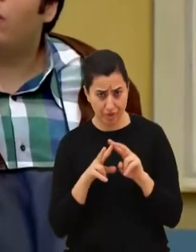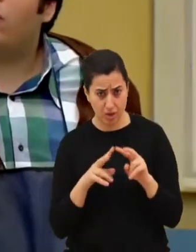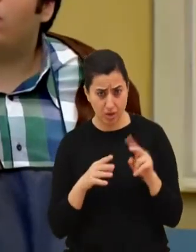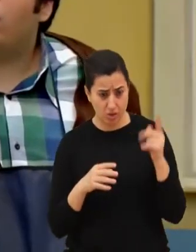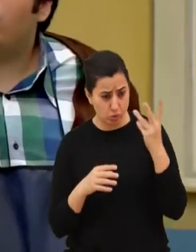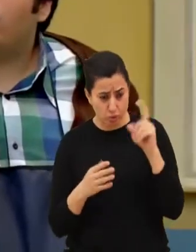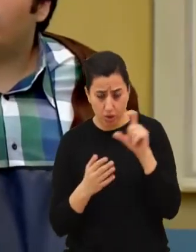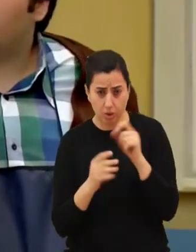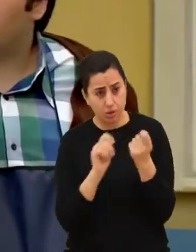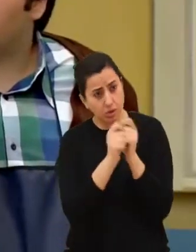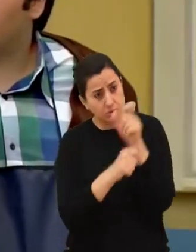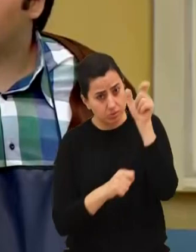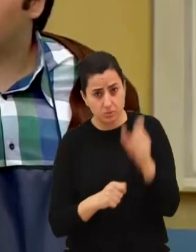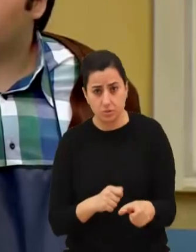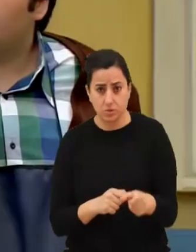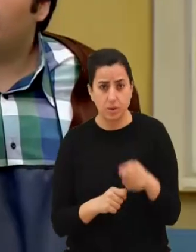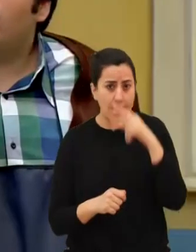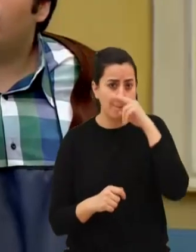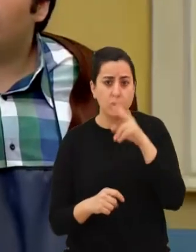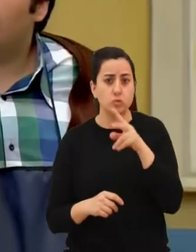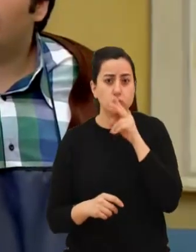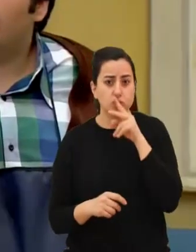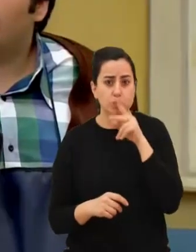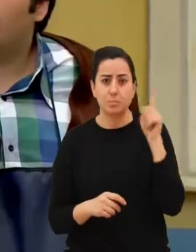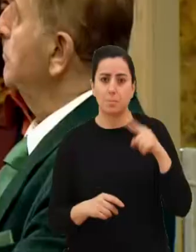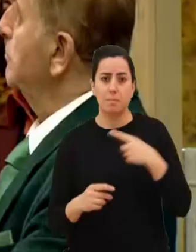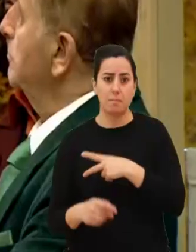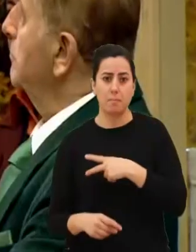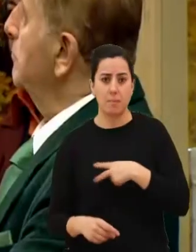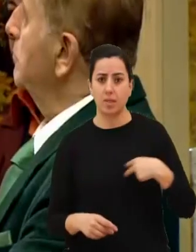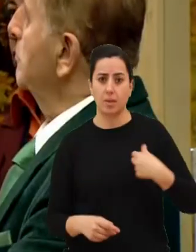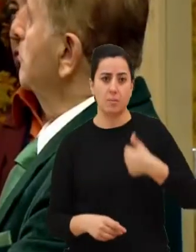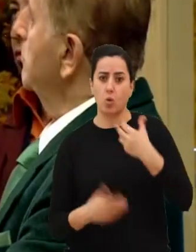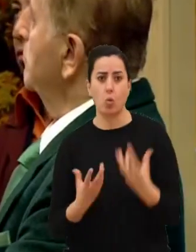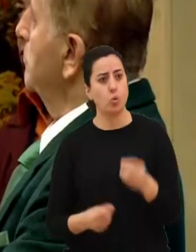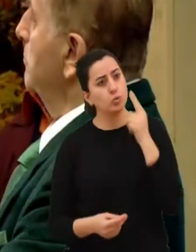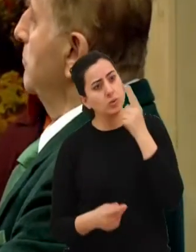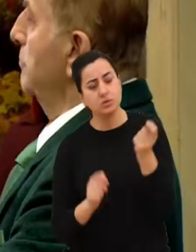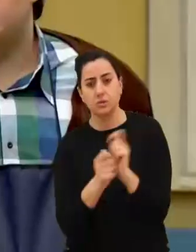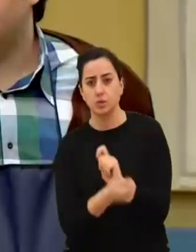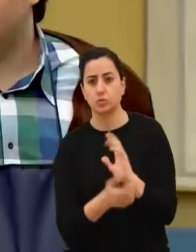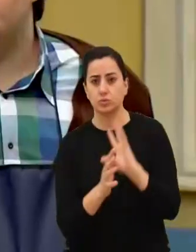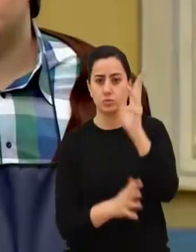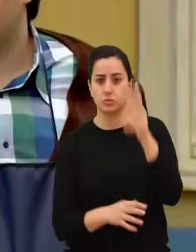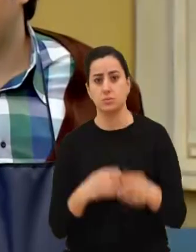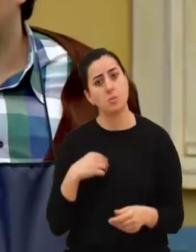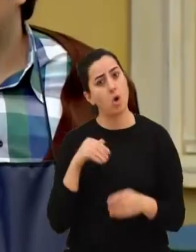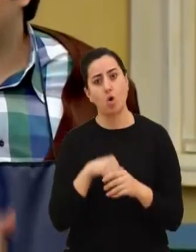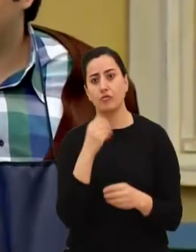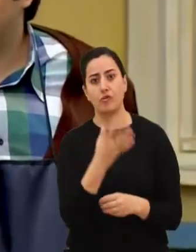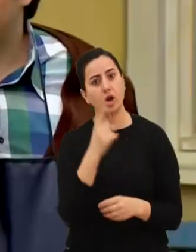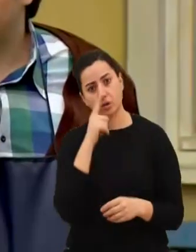2-3 ayda bu kadar değiştiyse Mart ayın sonunda kesin belediye başkanı. Vallahi de billahi. Vallahi öyle. Benim oyum Mustafa